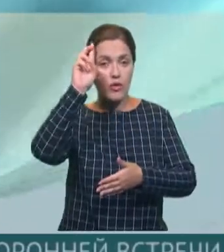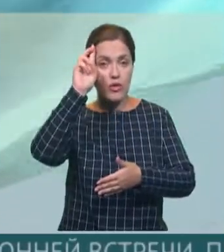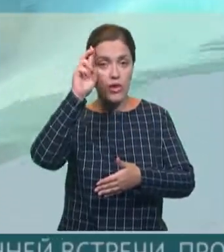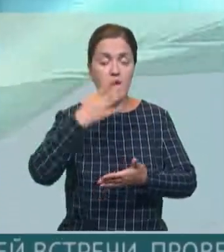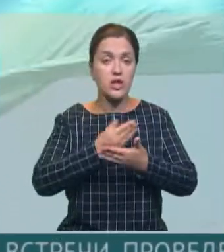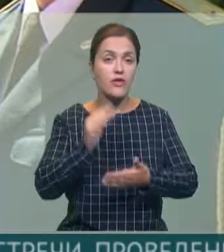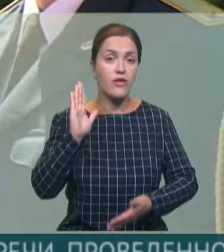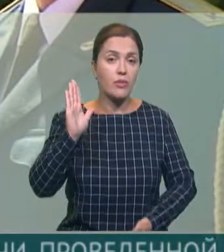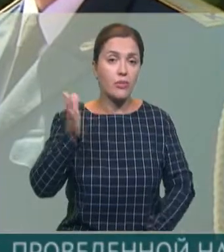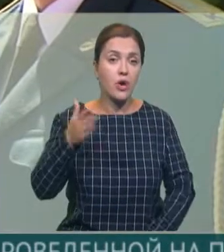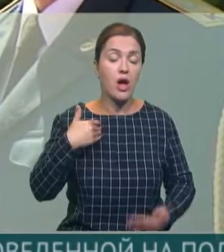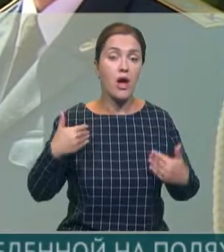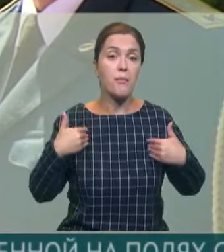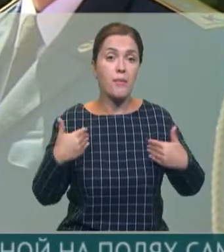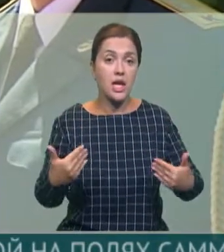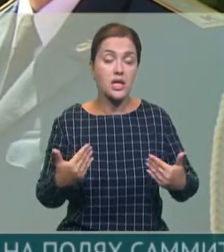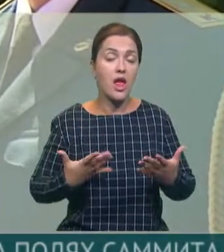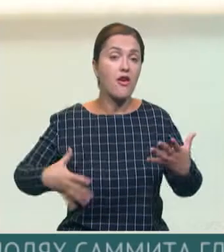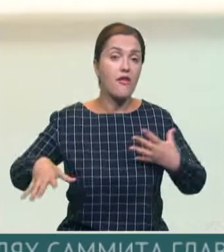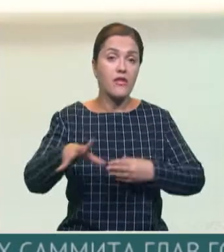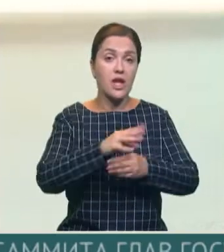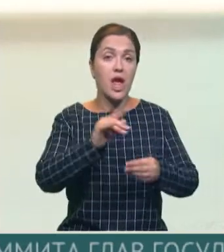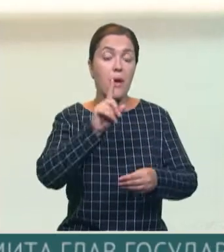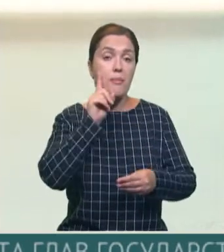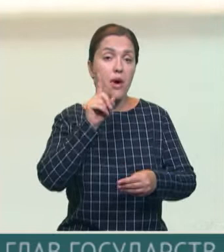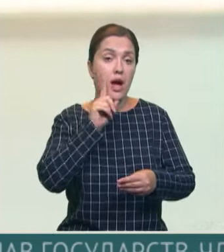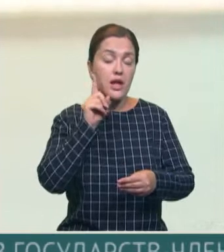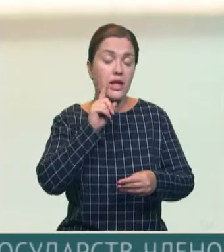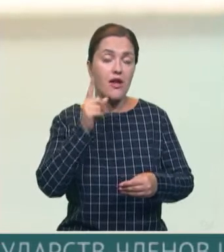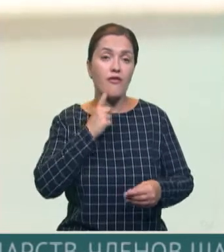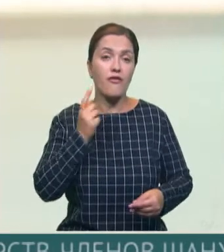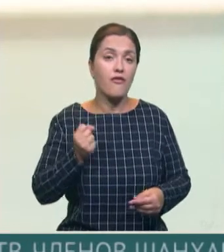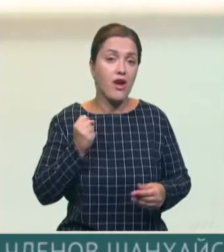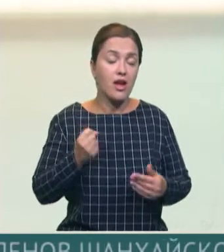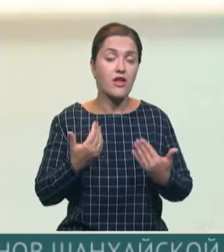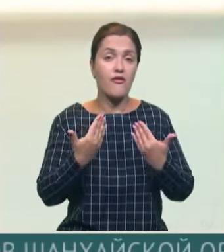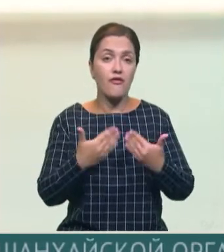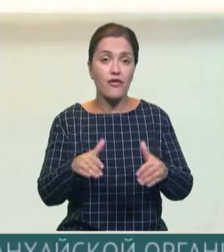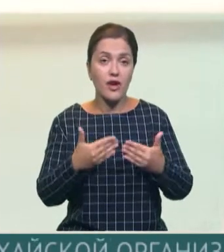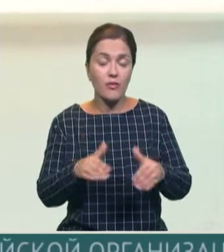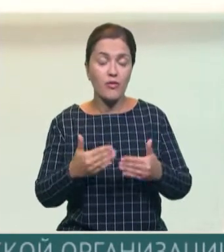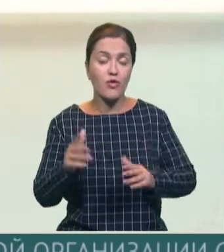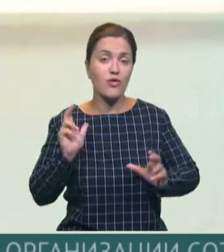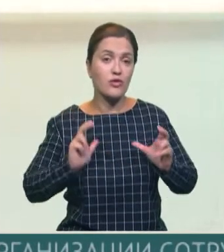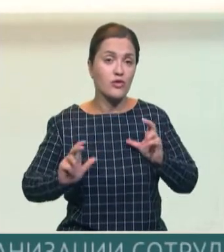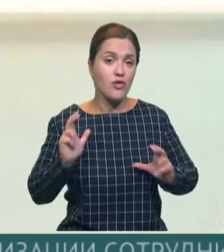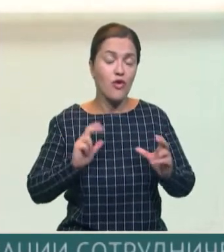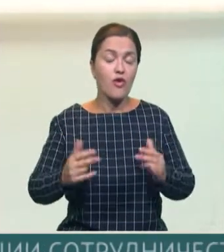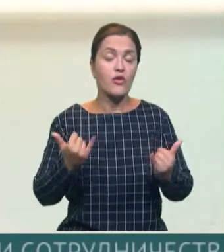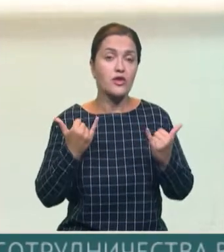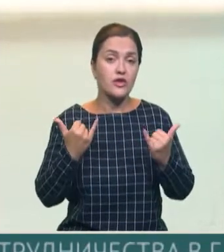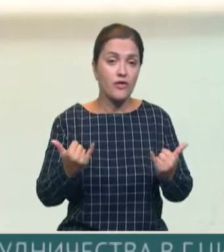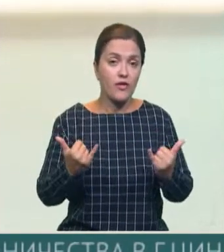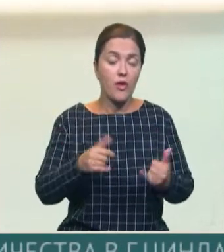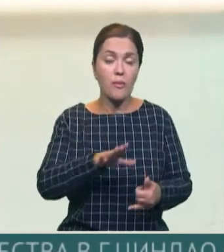нашего будущего. Я поздравляю всех молодых офицеров, выпустившихся сегодня из наших высших